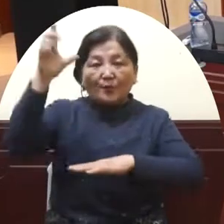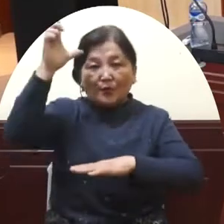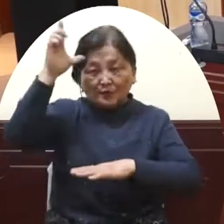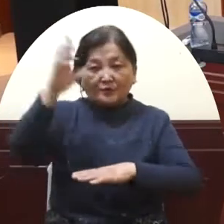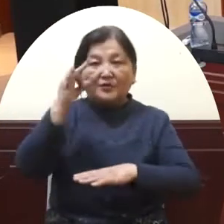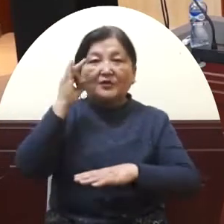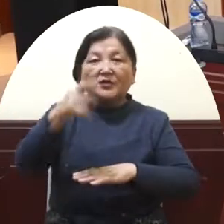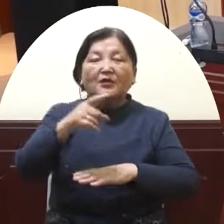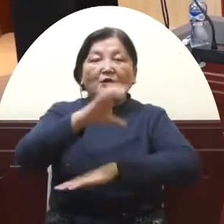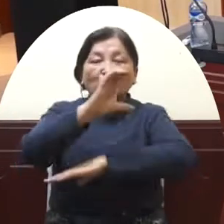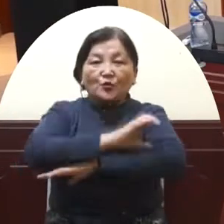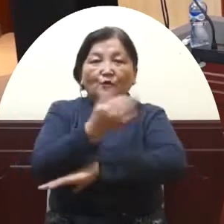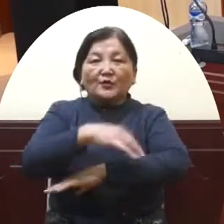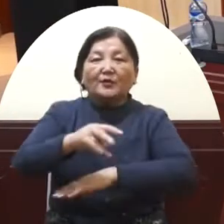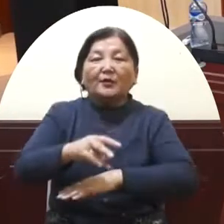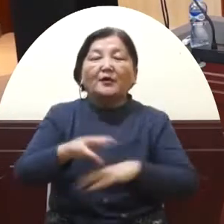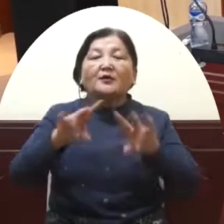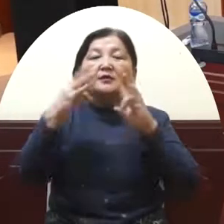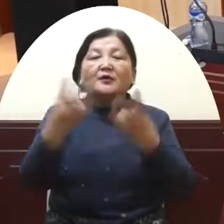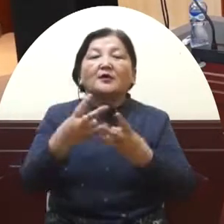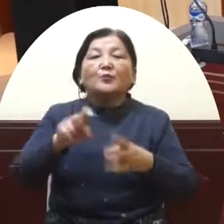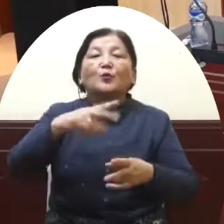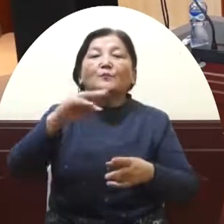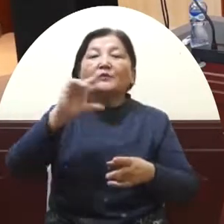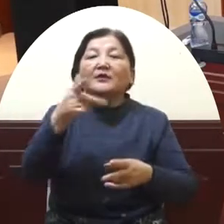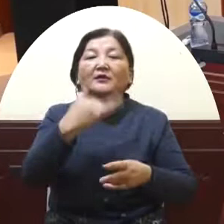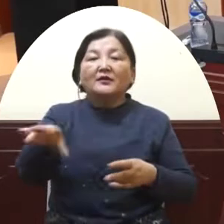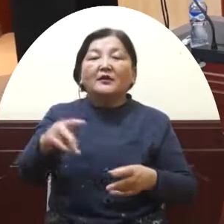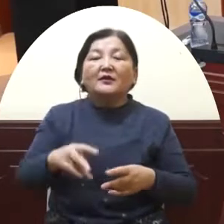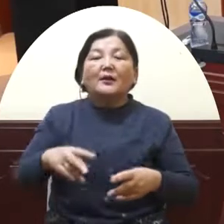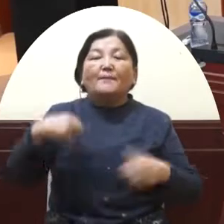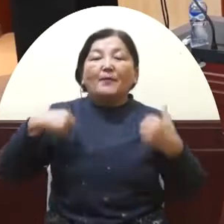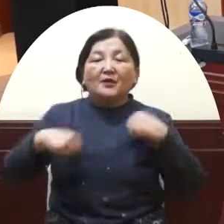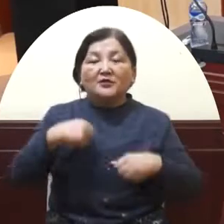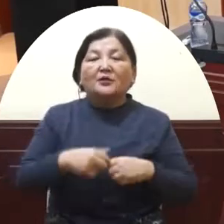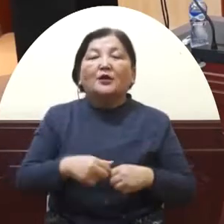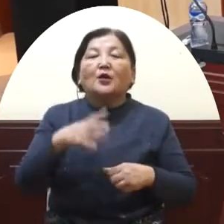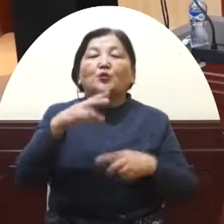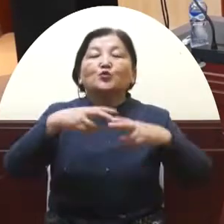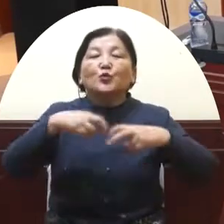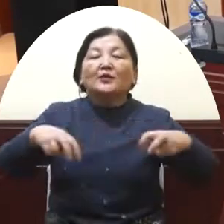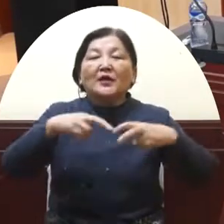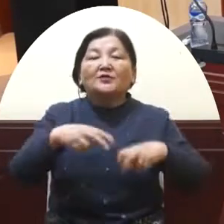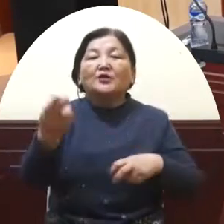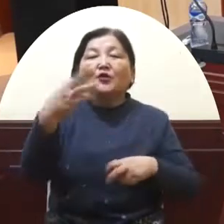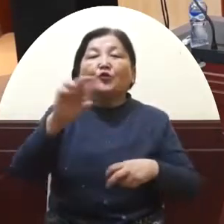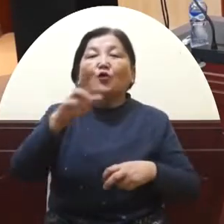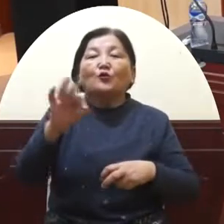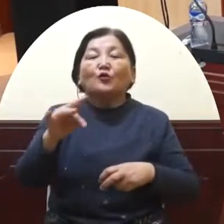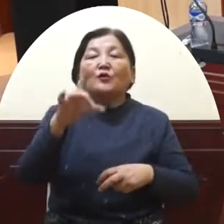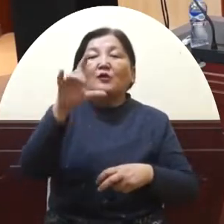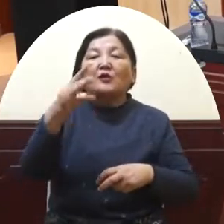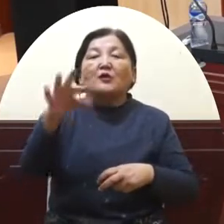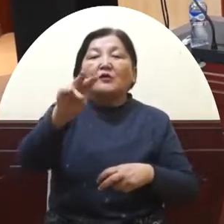сургуулийн нийгэм хүмүүнлэгийн сургуулийн ахлах багш судлаач доктор